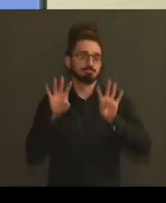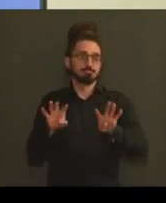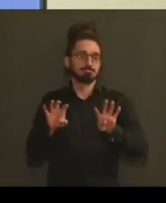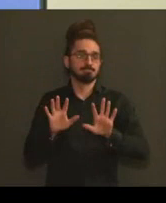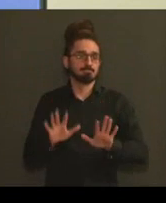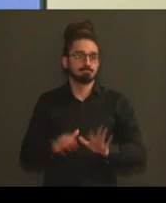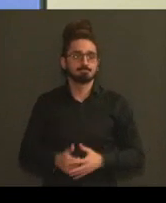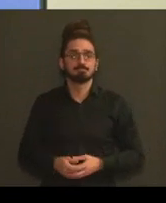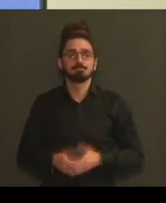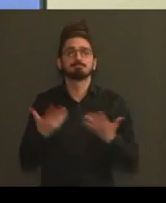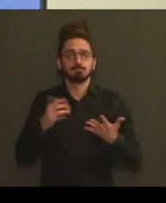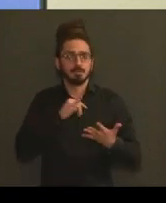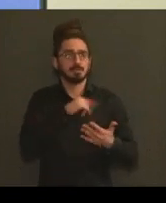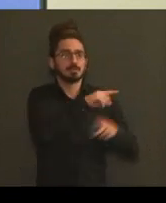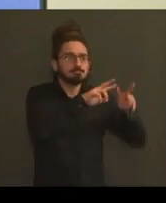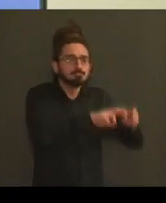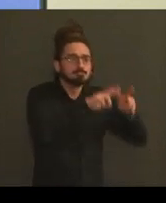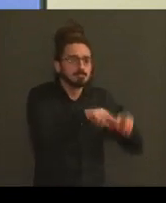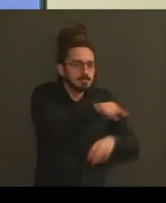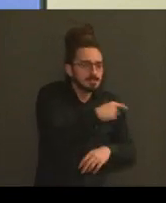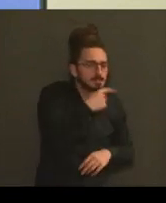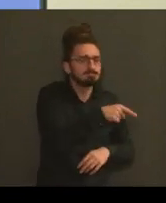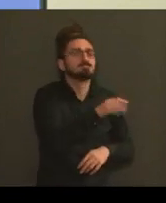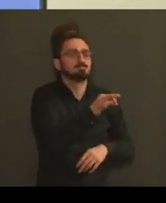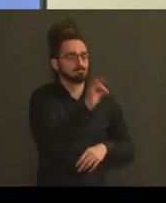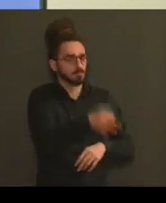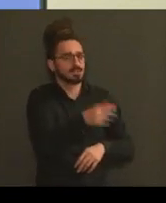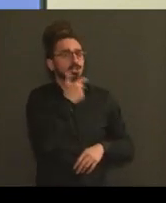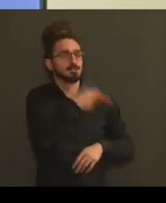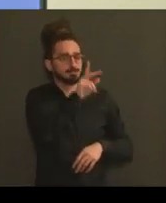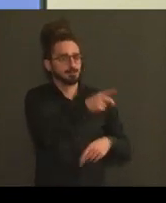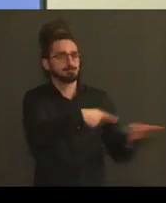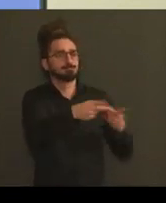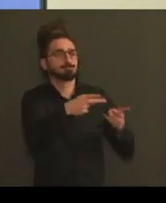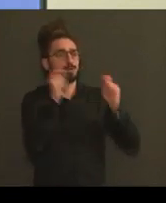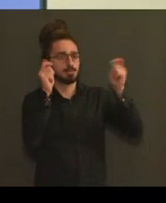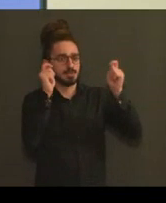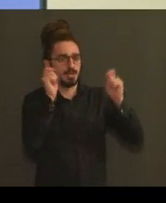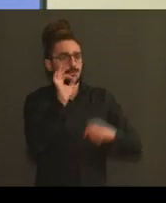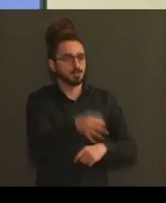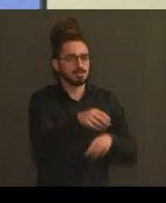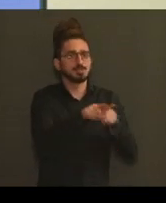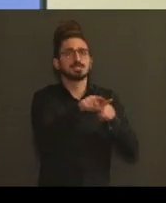des séjours en soins intensifs sont toujours l'objet de discussions et par exemple l'OMS n'a pas encore